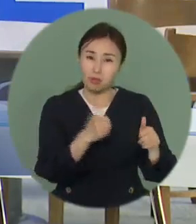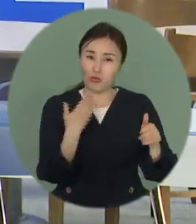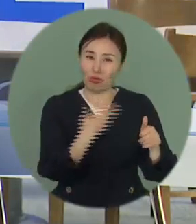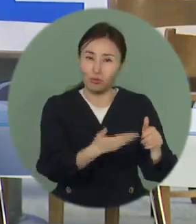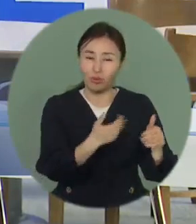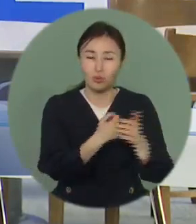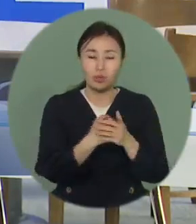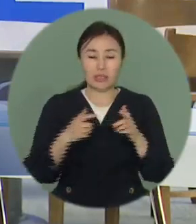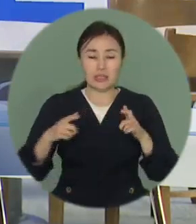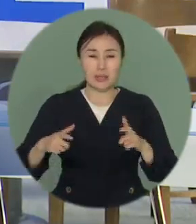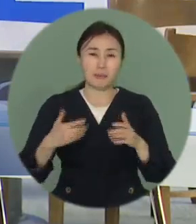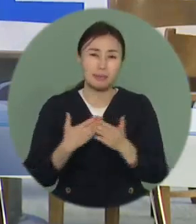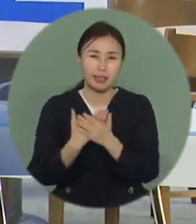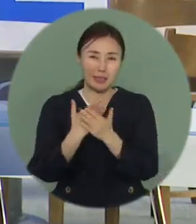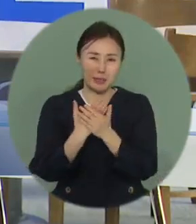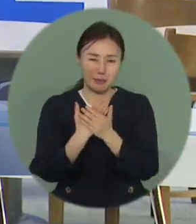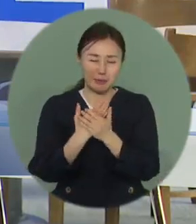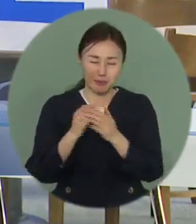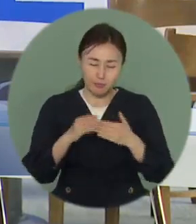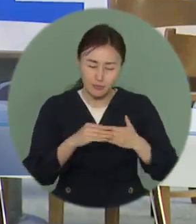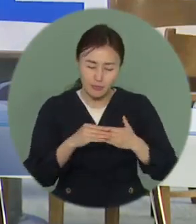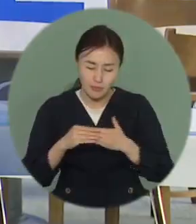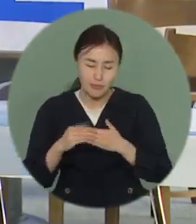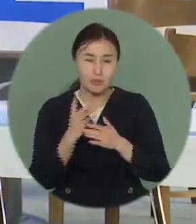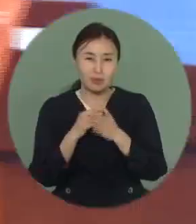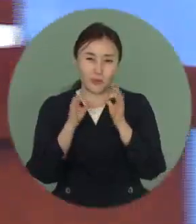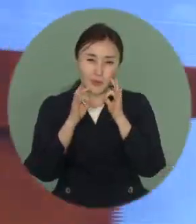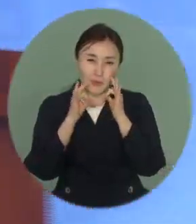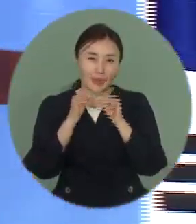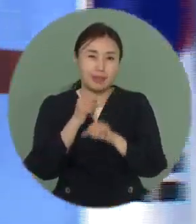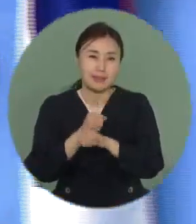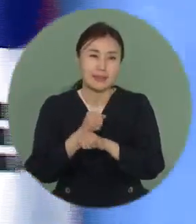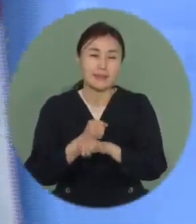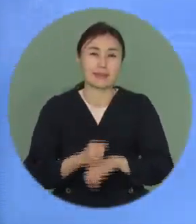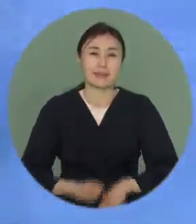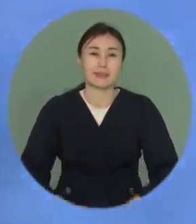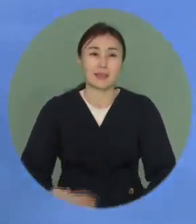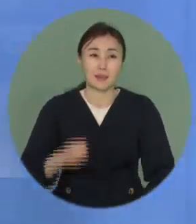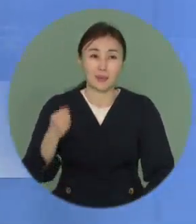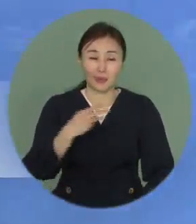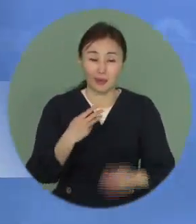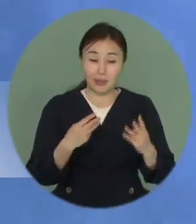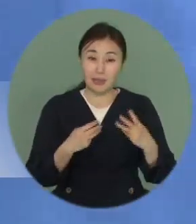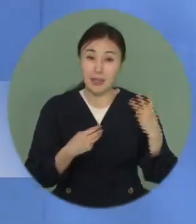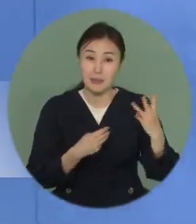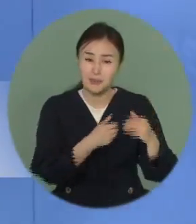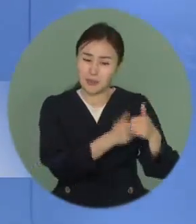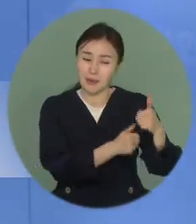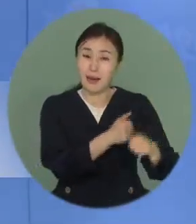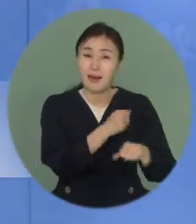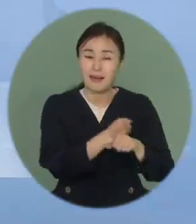발전을 앞당기도록 최선에 노래 다하겠습니다 대이